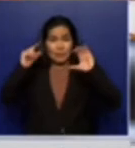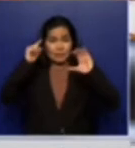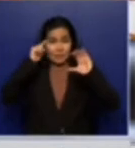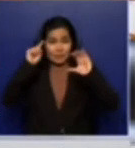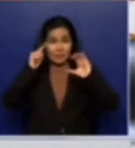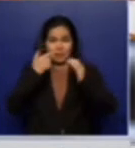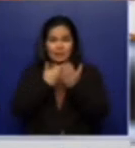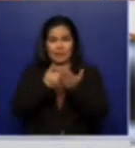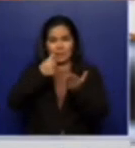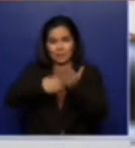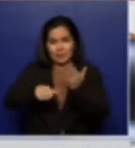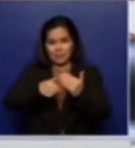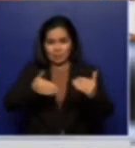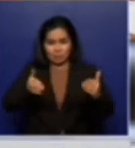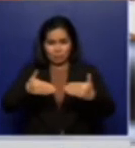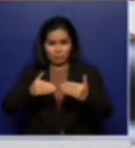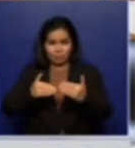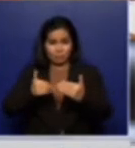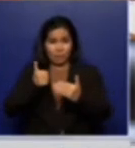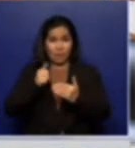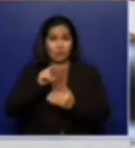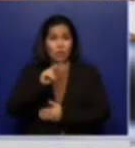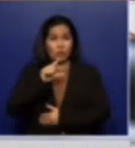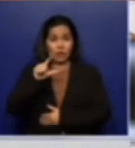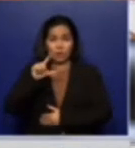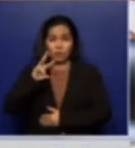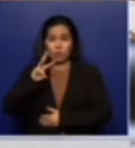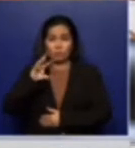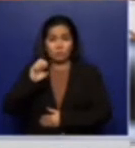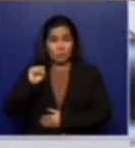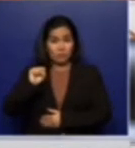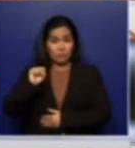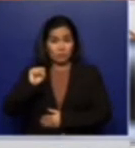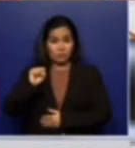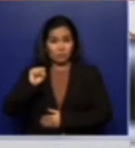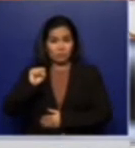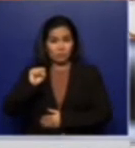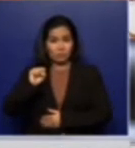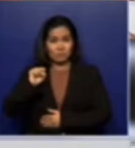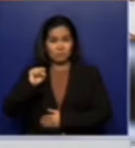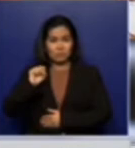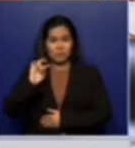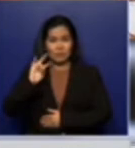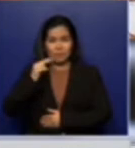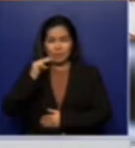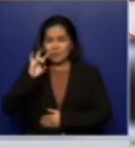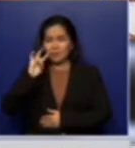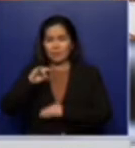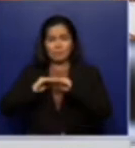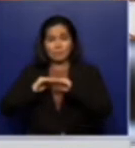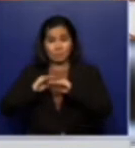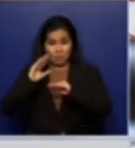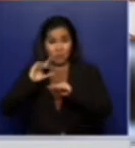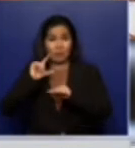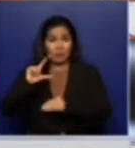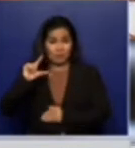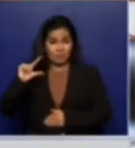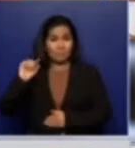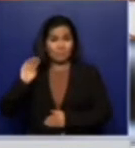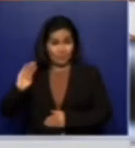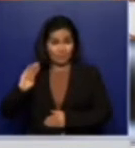ก็บภาษีได้2ล้าน6แสนเอาเสร็จไป 77,000 อะไรก็แล้วแต่ล้านล้